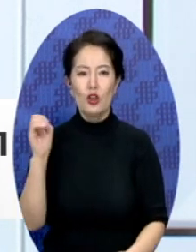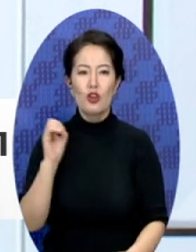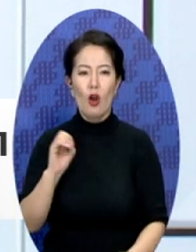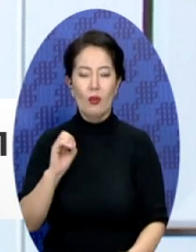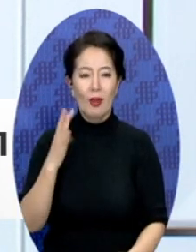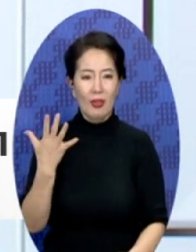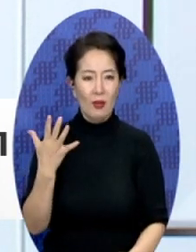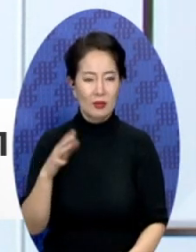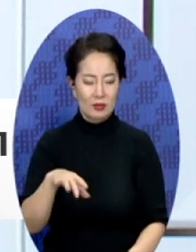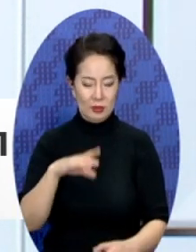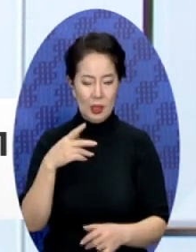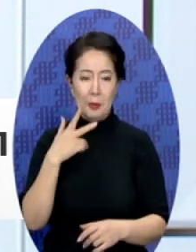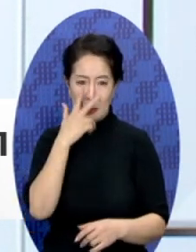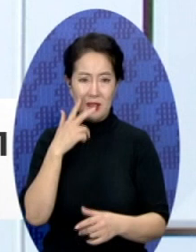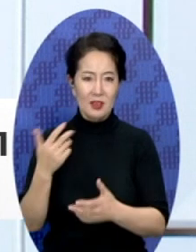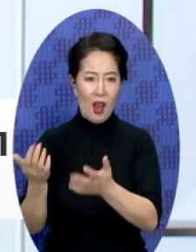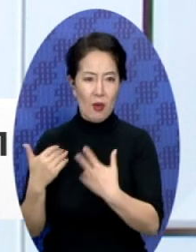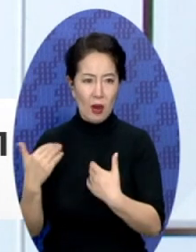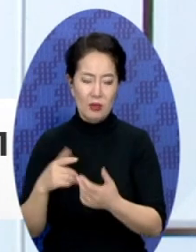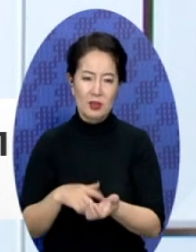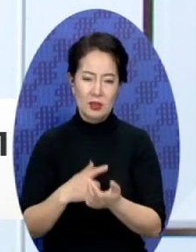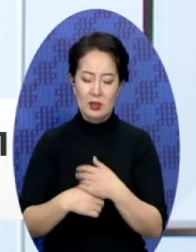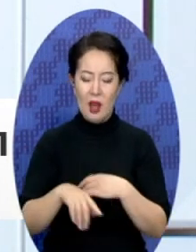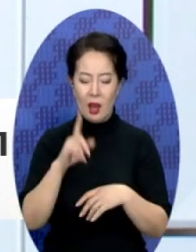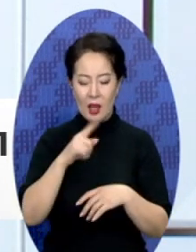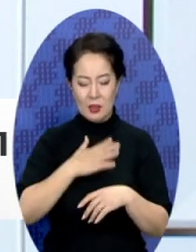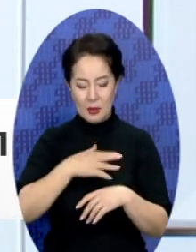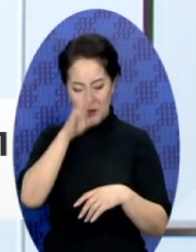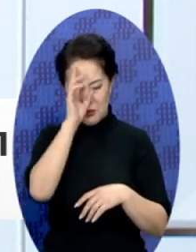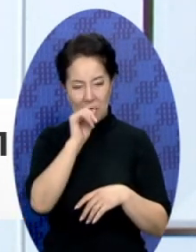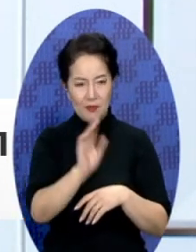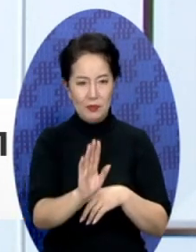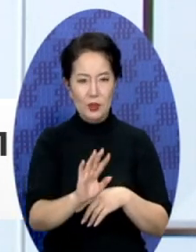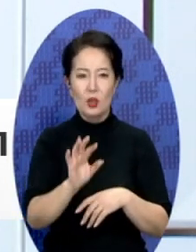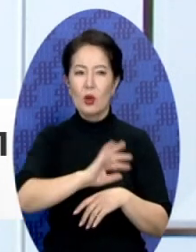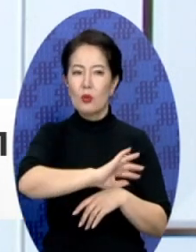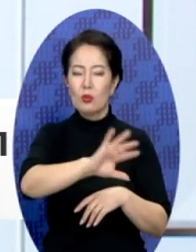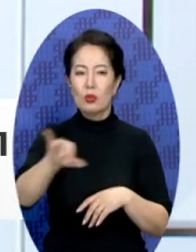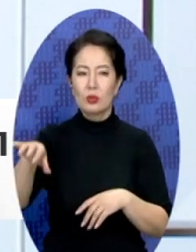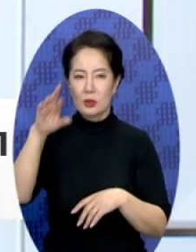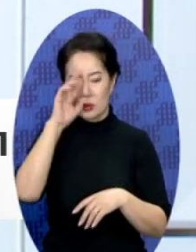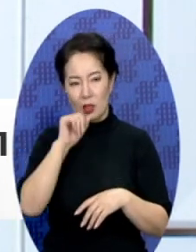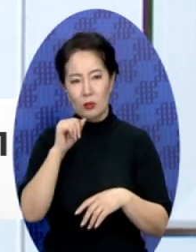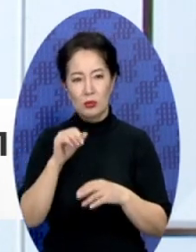нэвтрүүлж хэрэглэх тийм боломжийг бол ганц манай яам биш. Энэ бол цаг үеэр бол үйлдвэрлэх хөндлөлтөр яам тий.